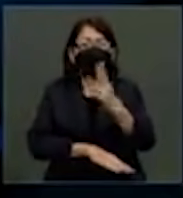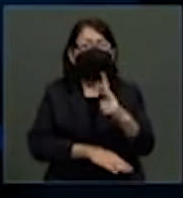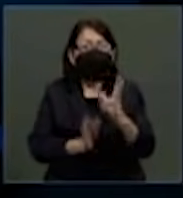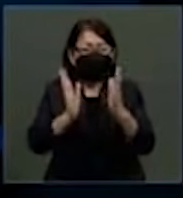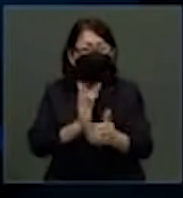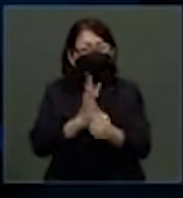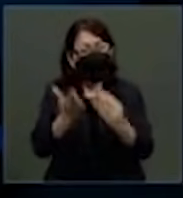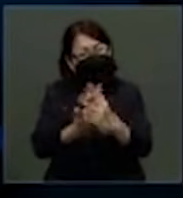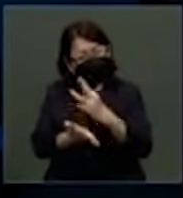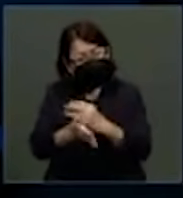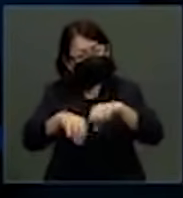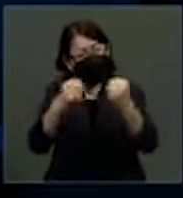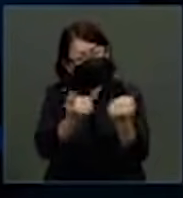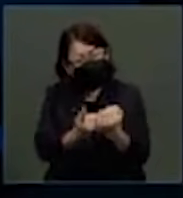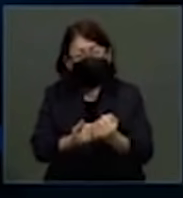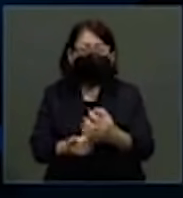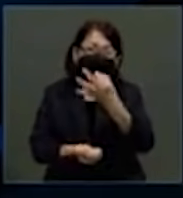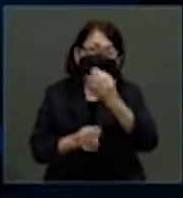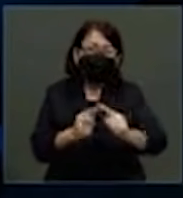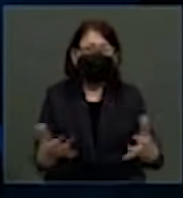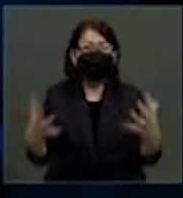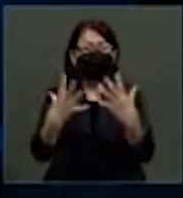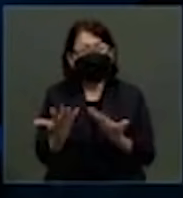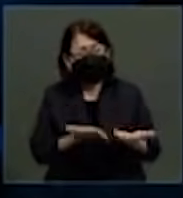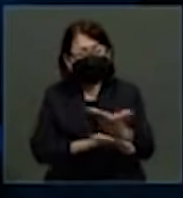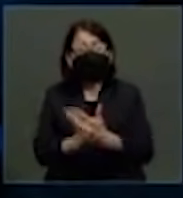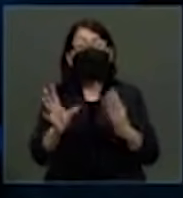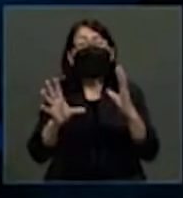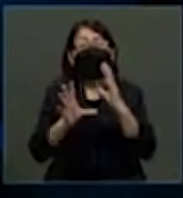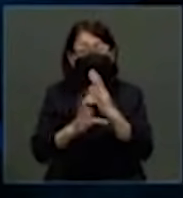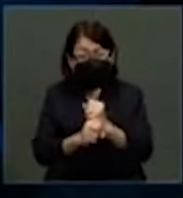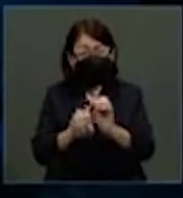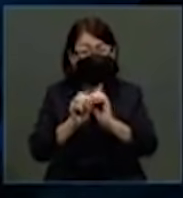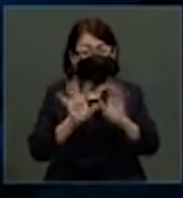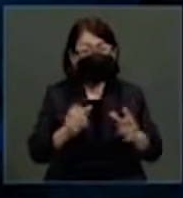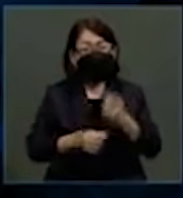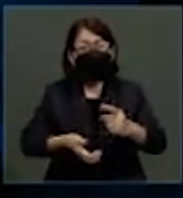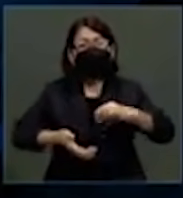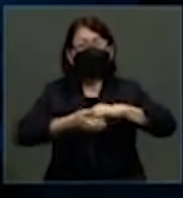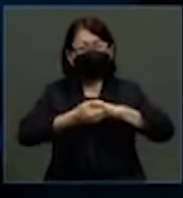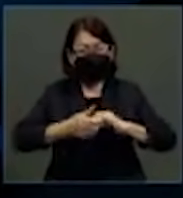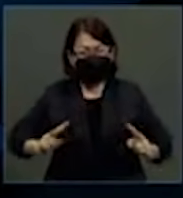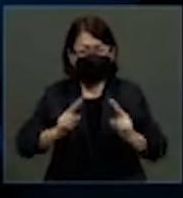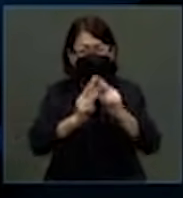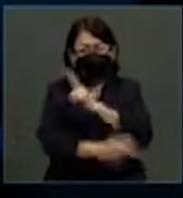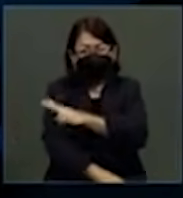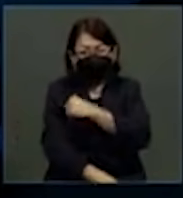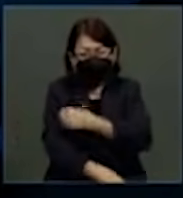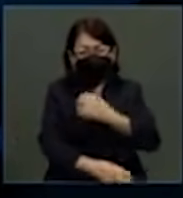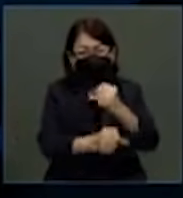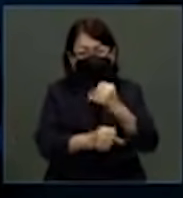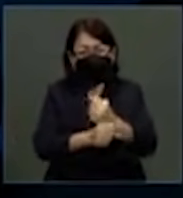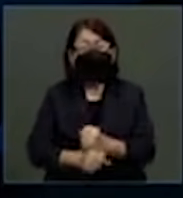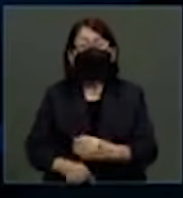ราะฉะนั้นตรงนี้ท่านผอ.สบค.ก็ได้รับฟังจากนักวิชาการแล้วก็สมาคมวิชาชีพต่างๆนะครับก็ได้มีข้อสรุป